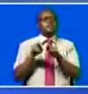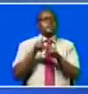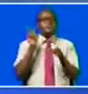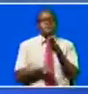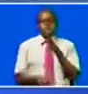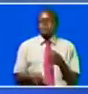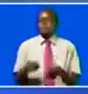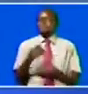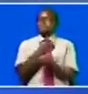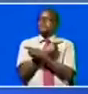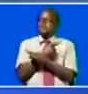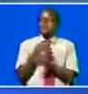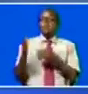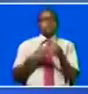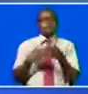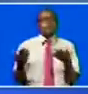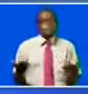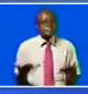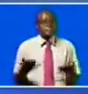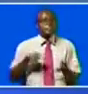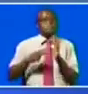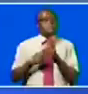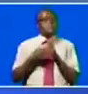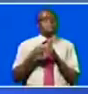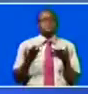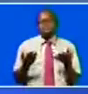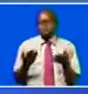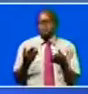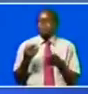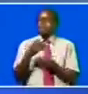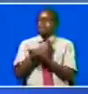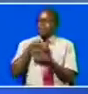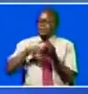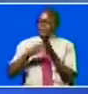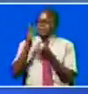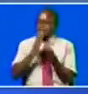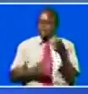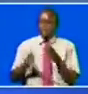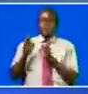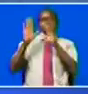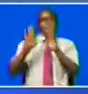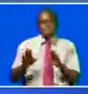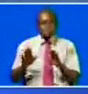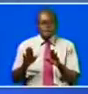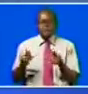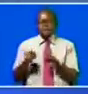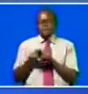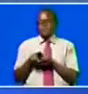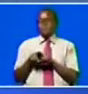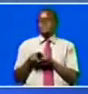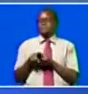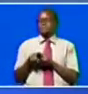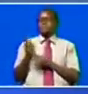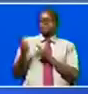siku mtu anaitana dia, sijui darling, sijui dia. Mnaitana dia kivipi? Manake dia ni mtu yule ako karibu na wewe, mtu kama mpenzi wako. Siku